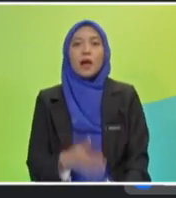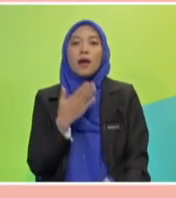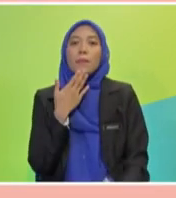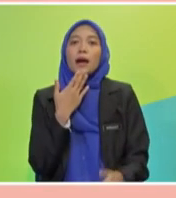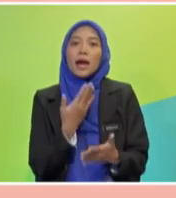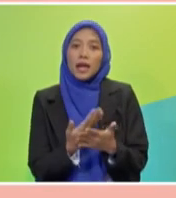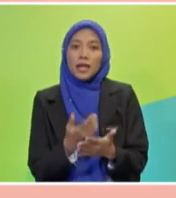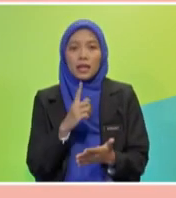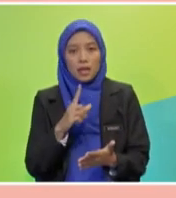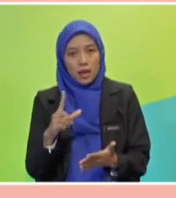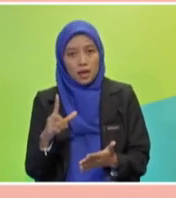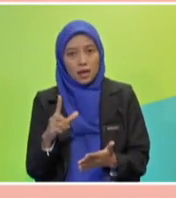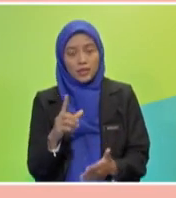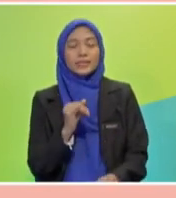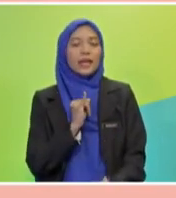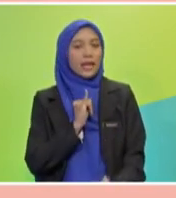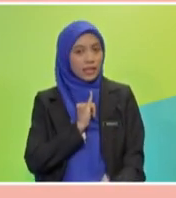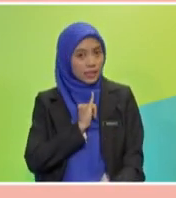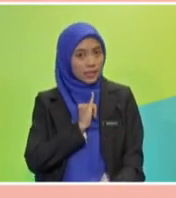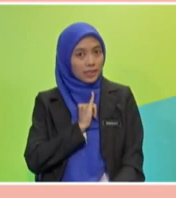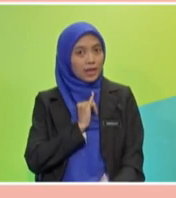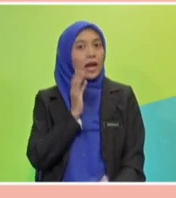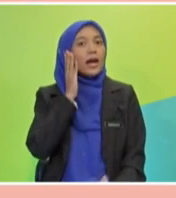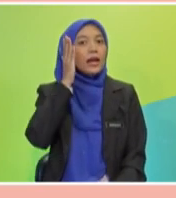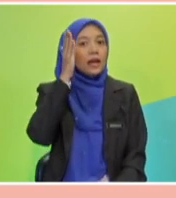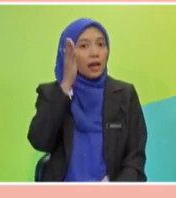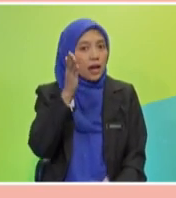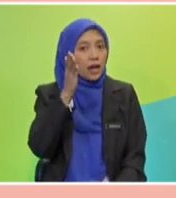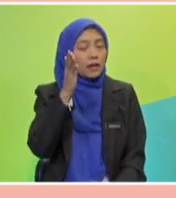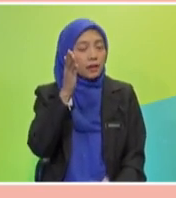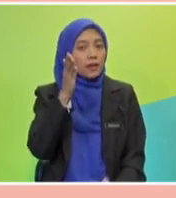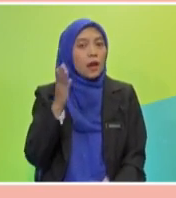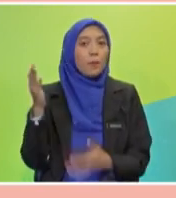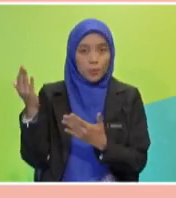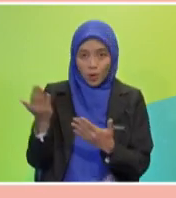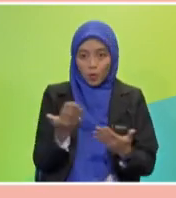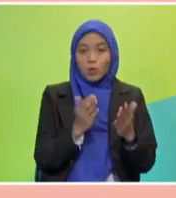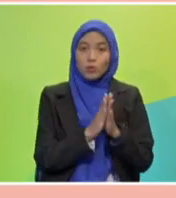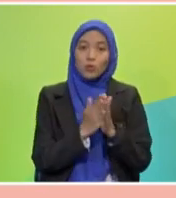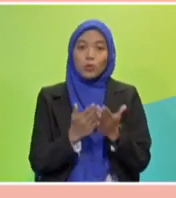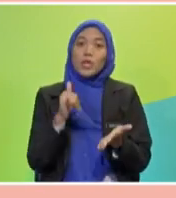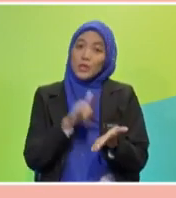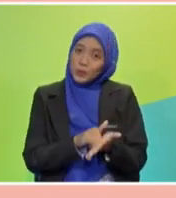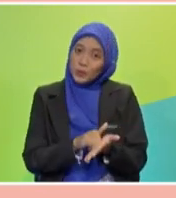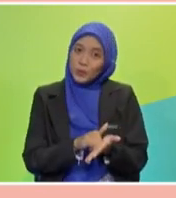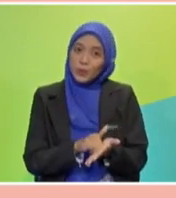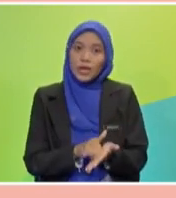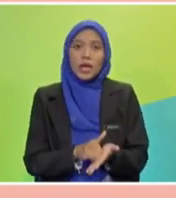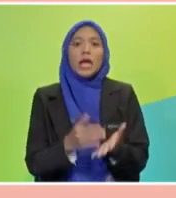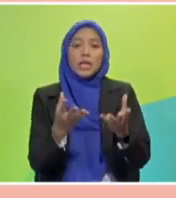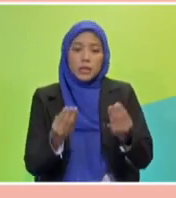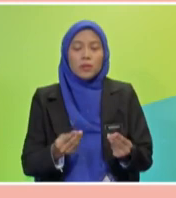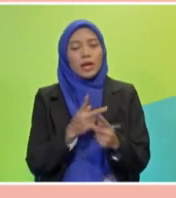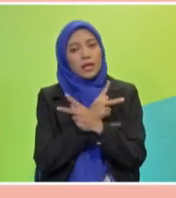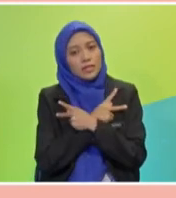Baiklah, saya akan membawa buku itu. Terima kasih kerana